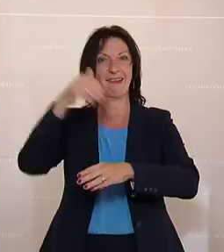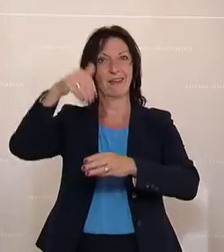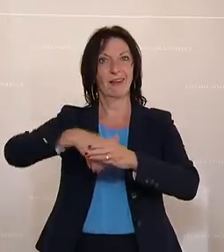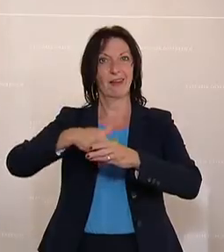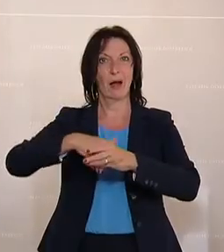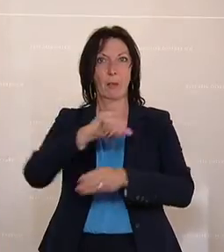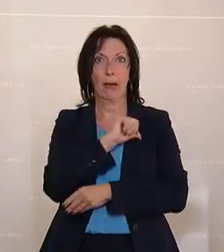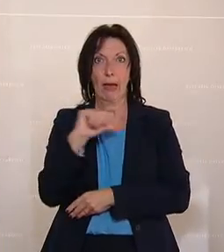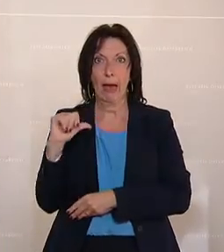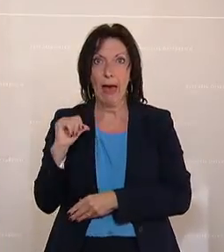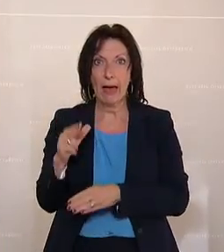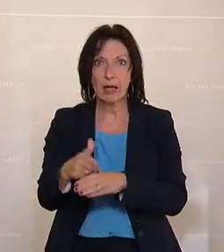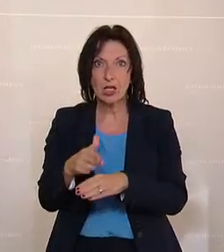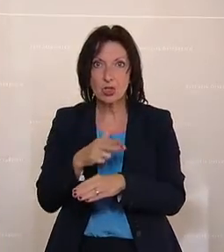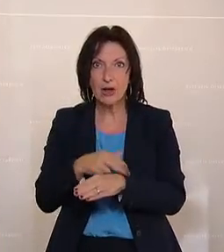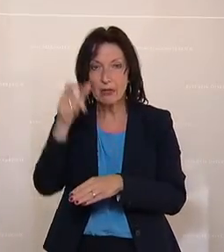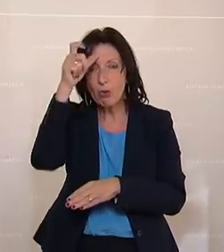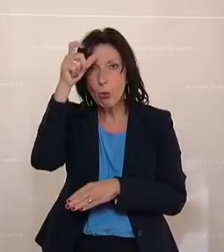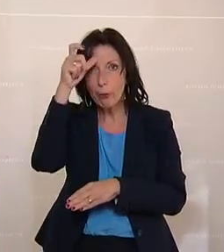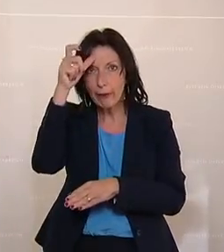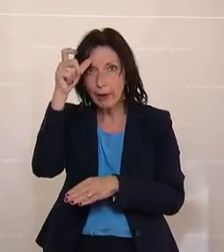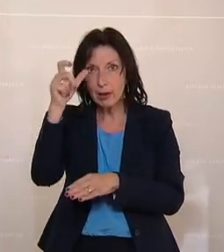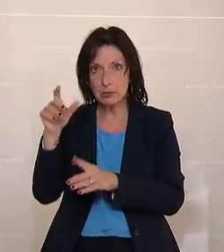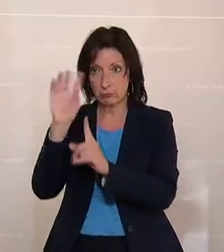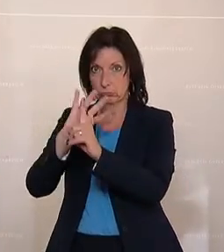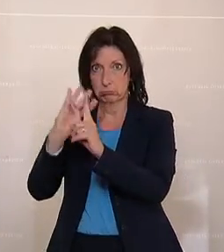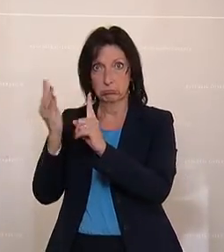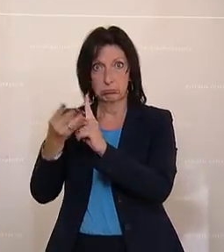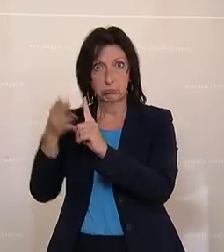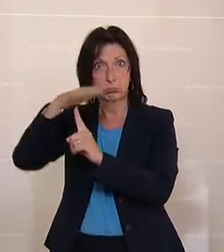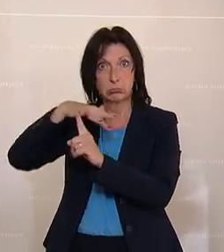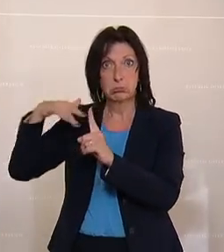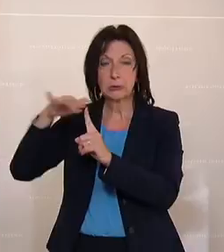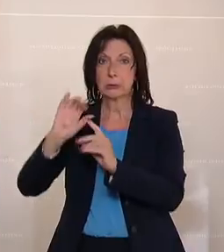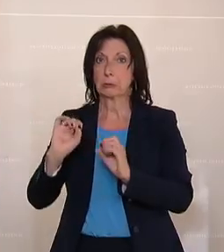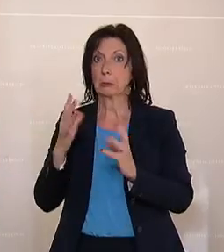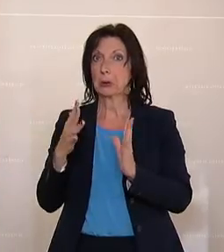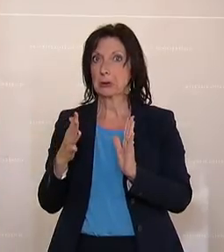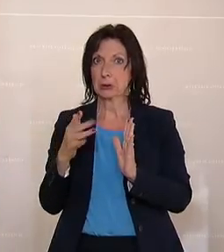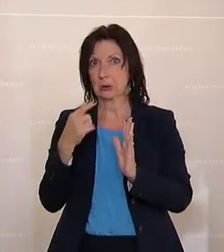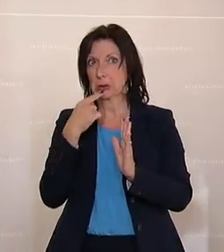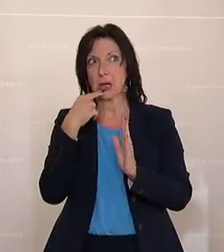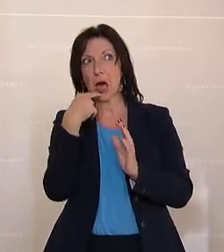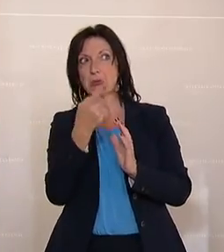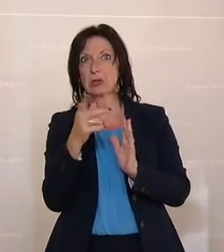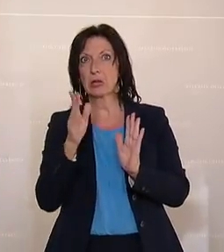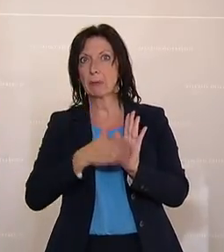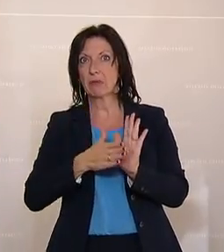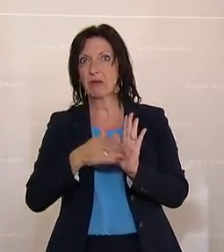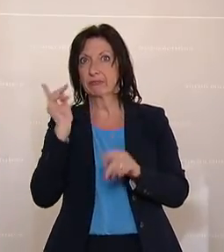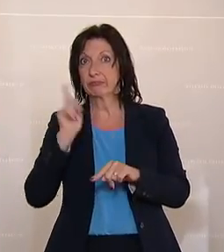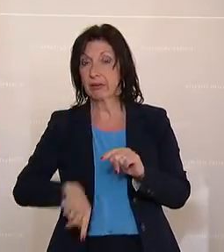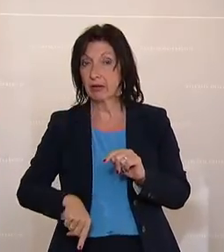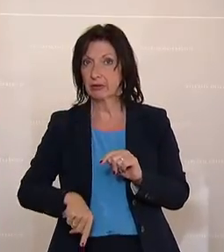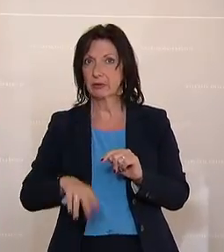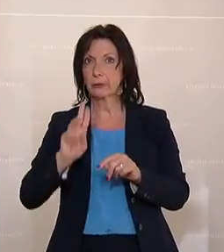eigenen Prätorianergarde. Plötzlich geht es um falsche Beweisaussagen, falsche Treue und Untreue, um Bestechung